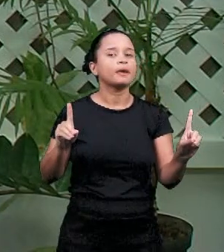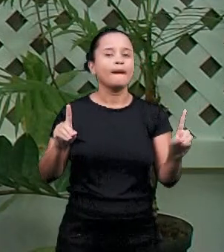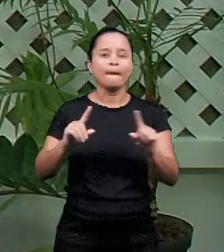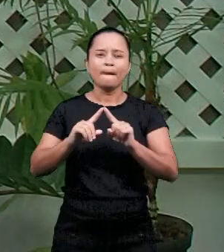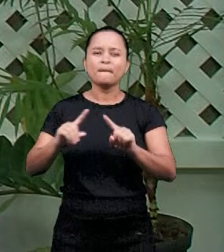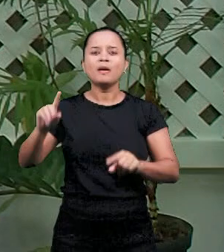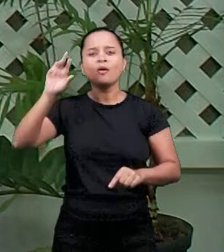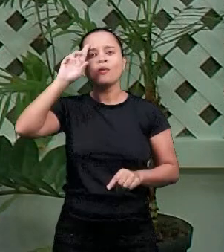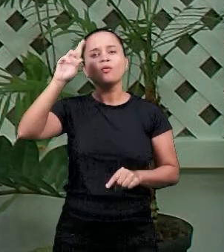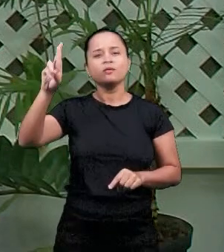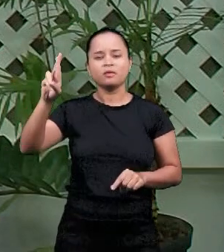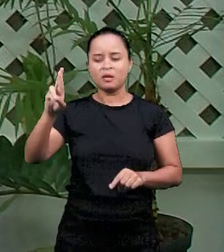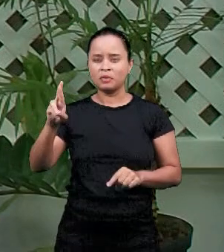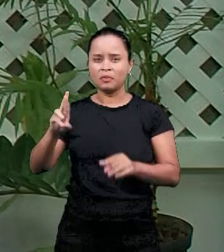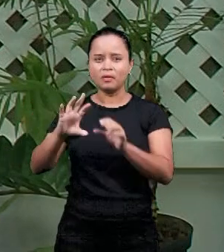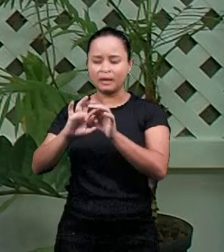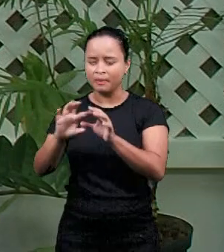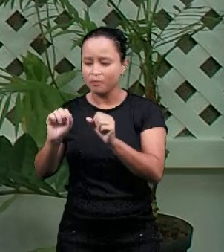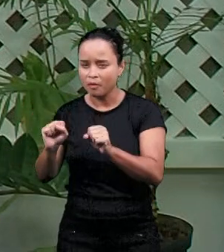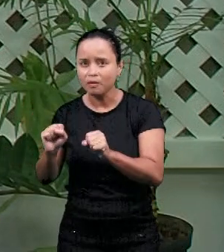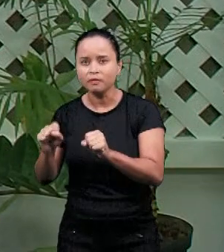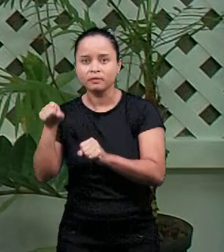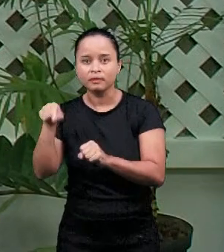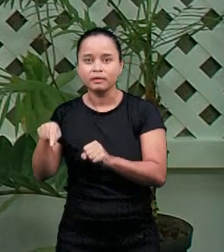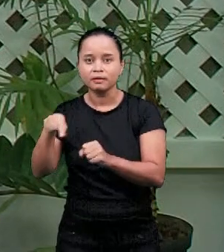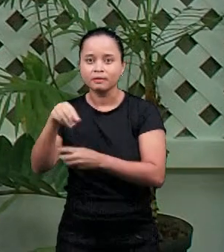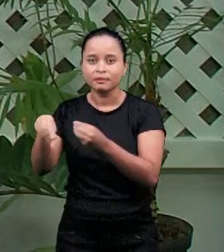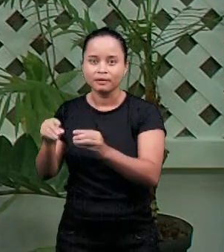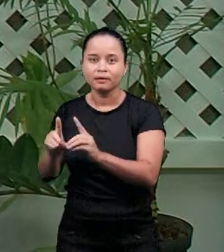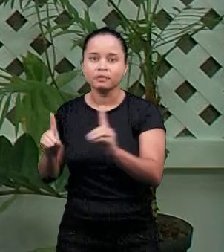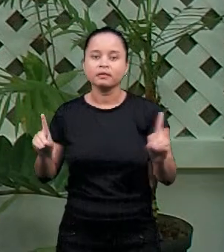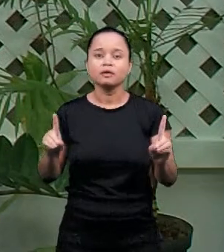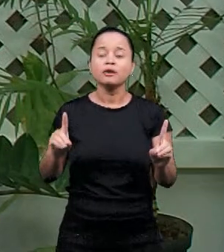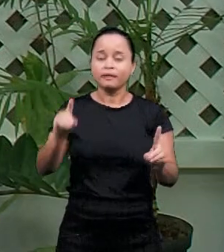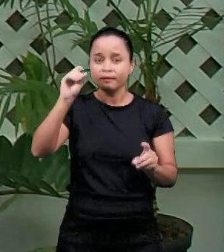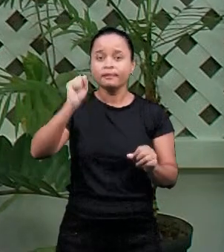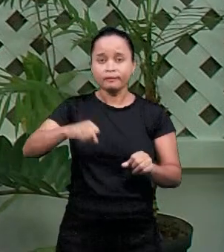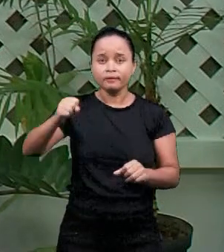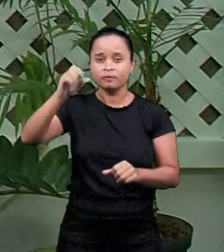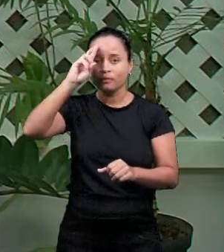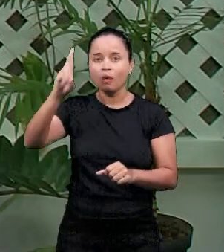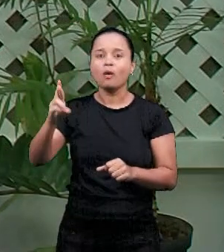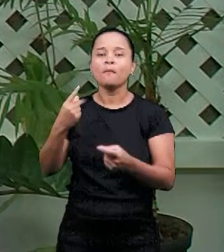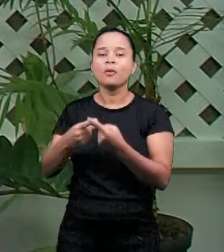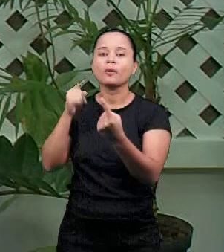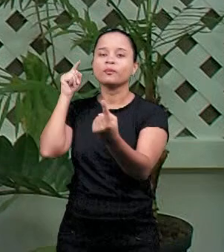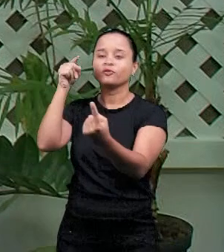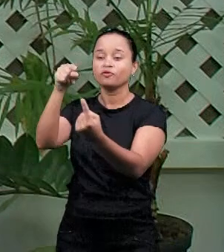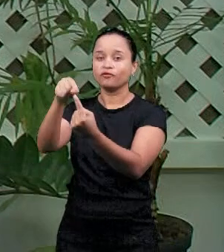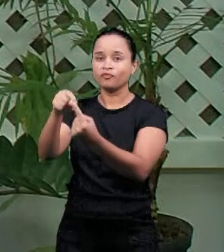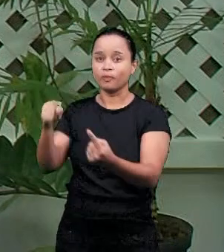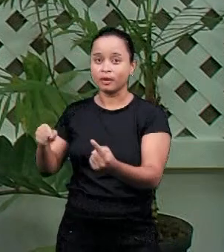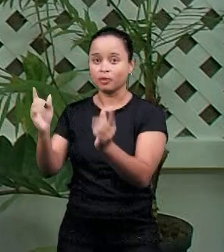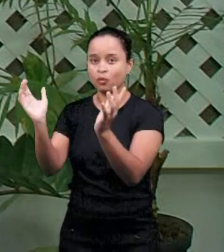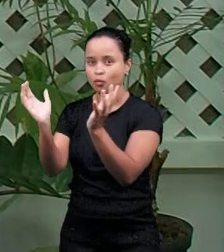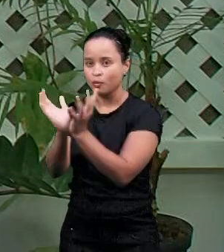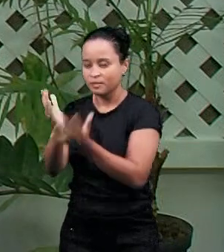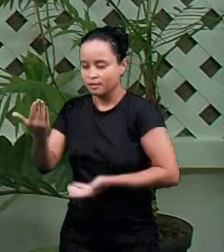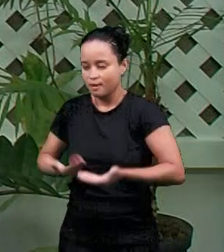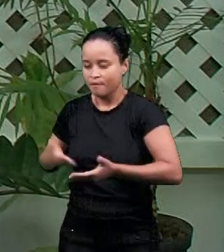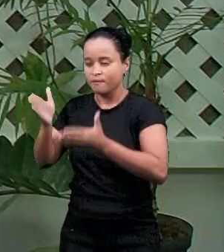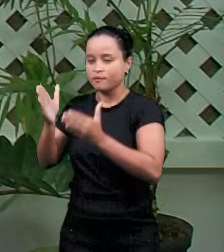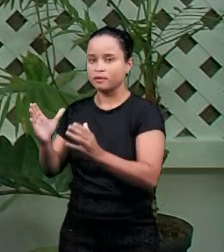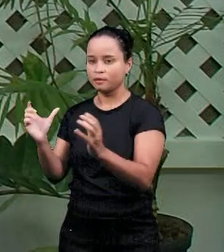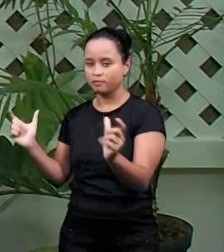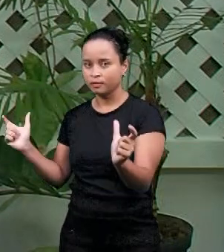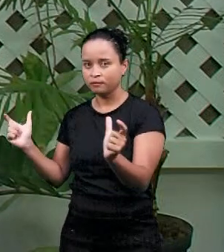sorte de l'intérieur de l'Église pour instiguer la révolte, pour enlever du troupeau ceux